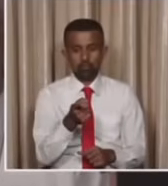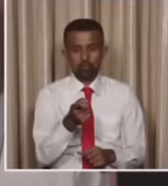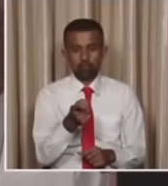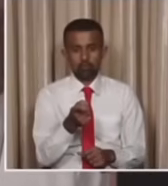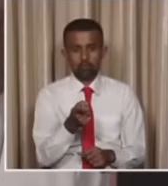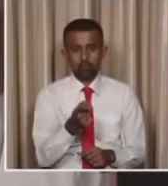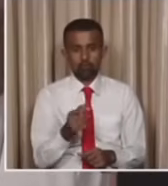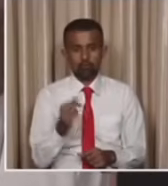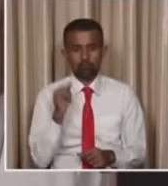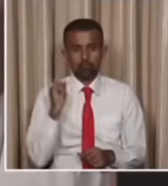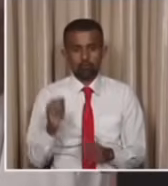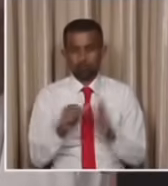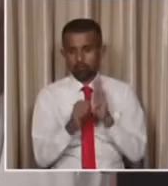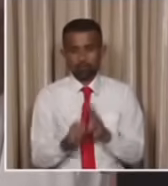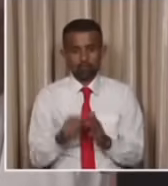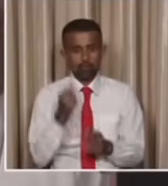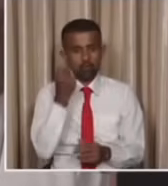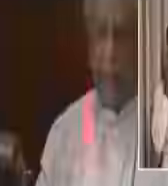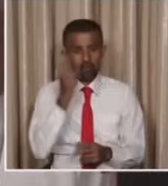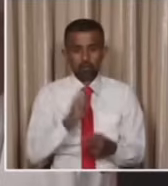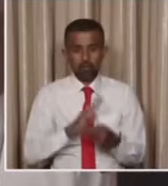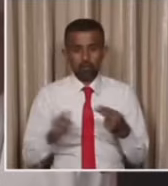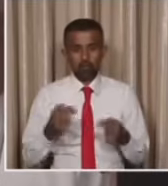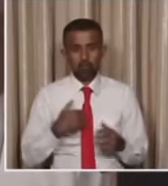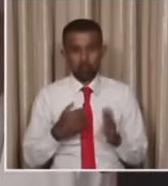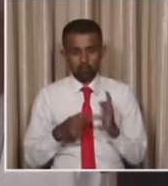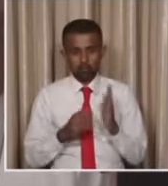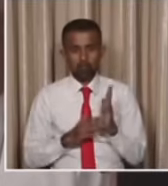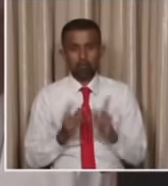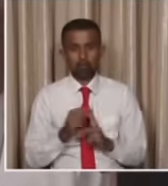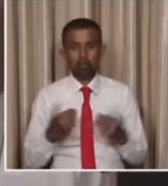වාගේ අන්තවාදයේ ඉන්නපම මම තාම UMP ඉන්නේ.